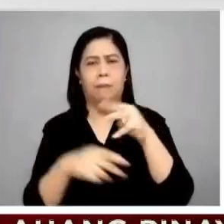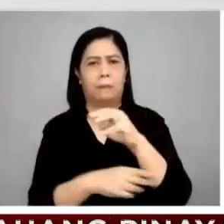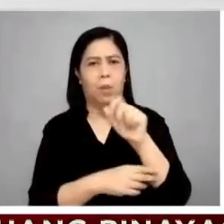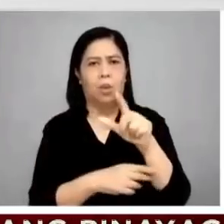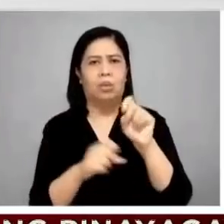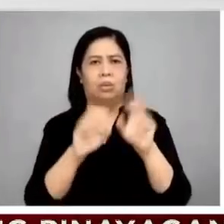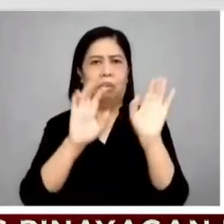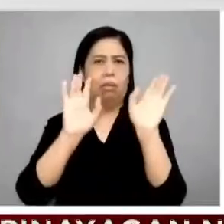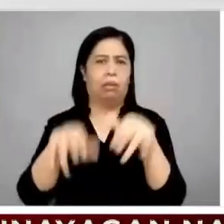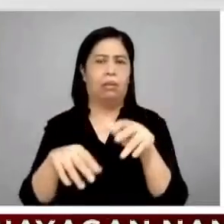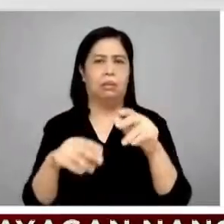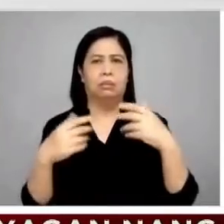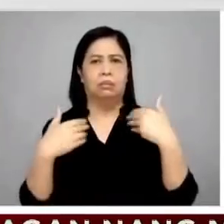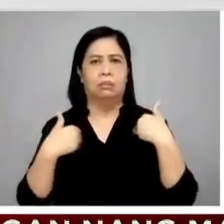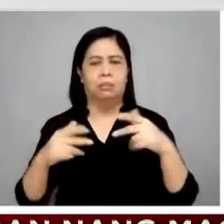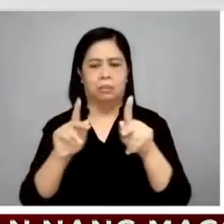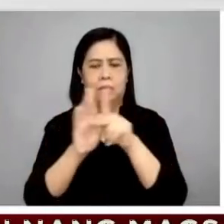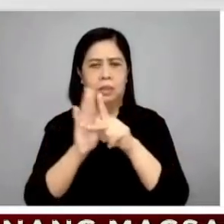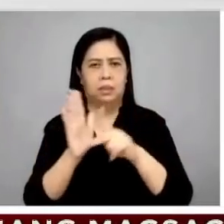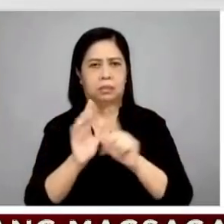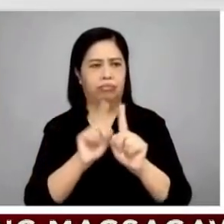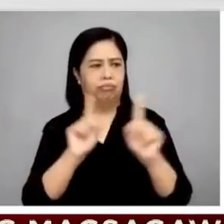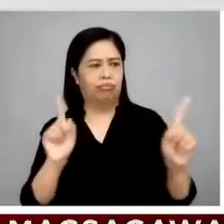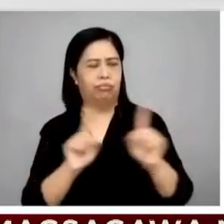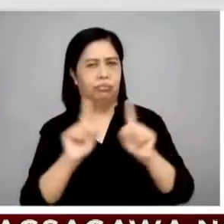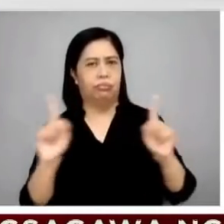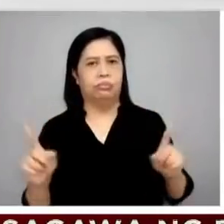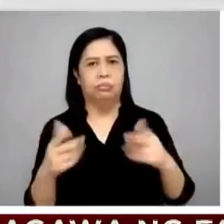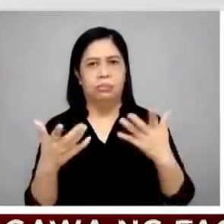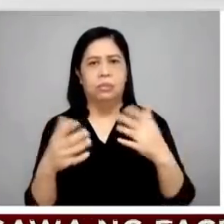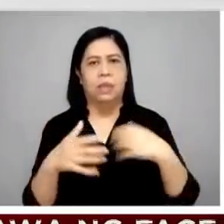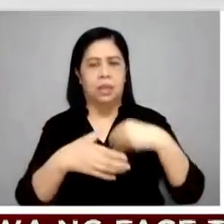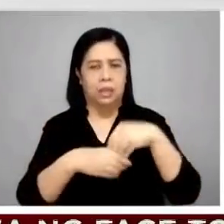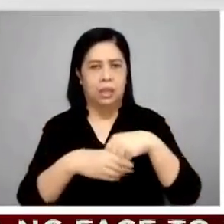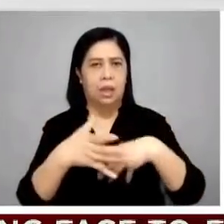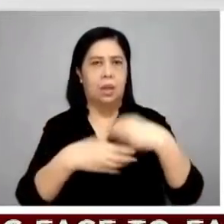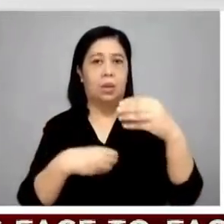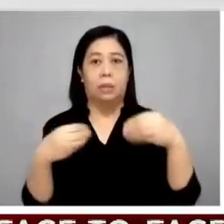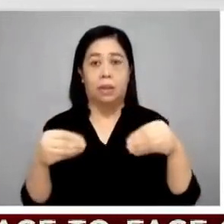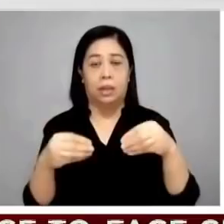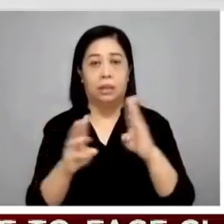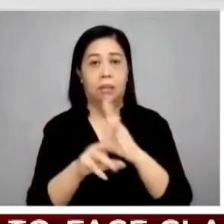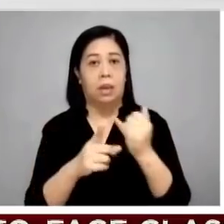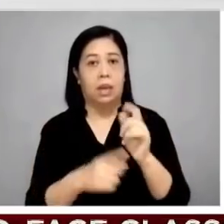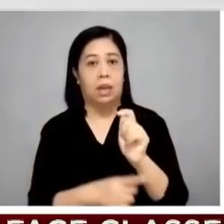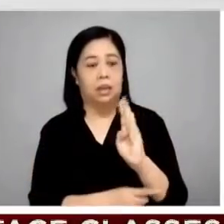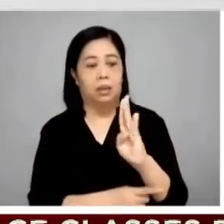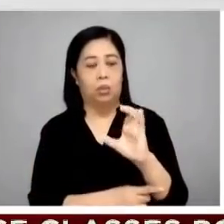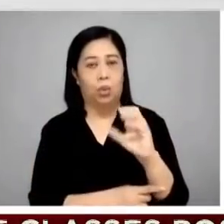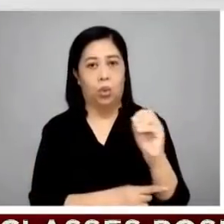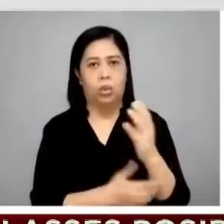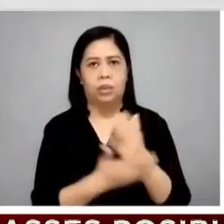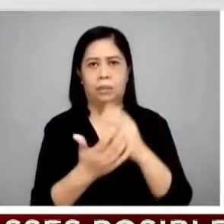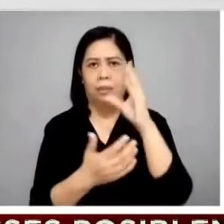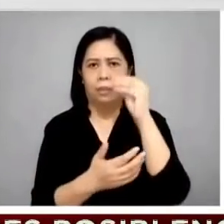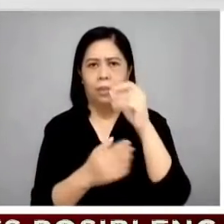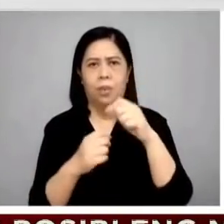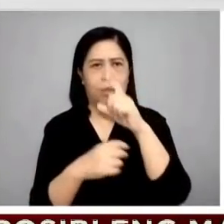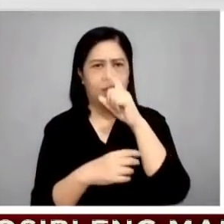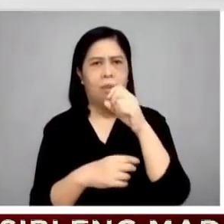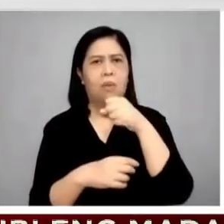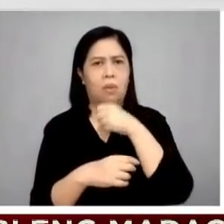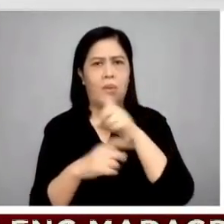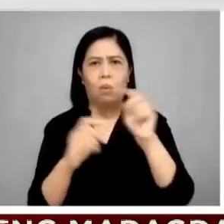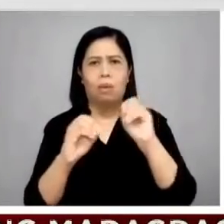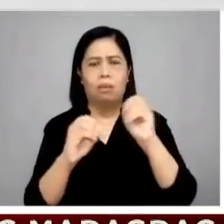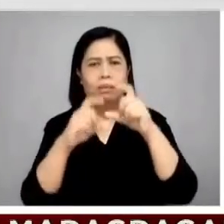ang physical distancing sa loob at labas ng pamilihan. Sa Barangay Tabuco, ilang lalaking may edad na at walang suot